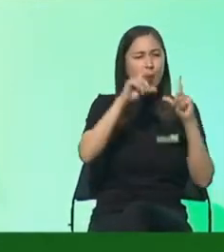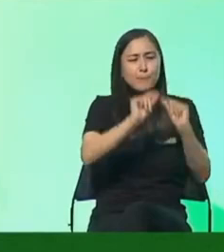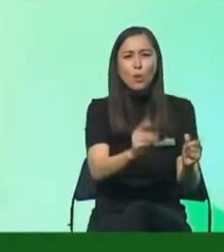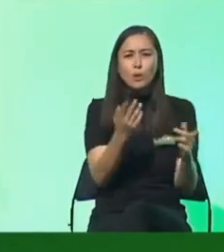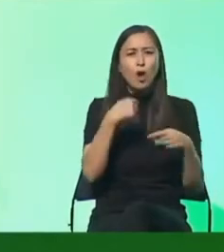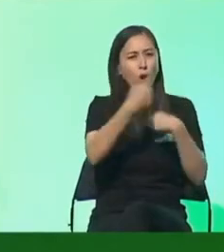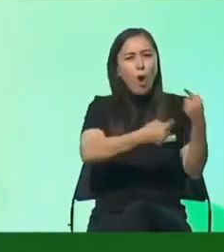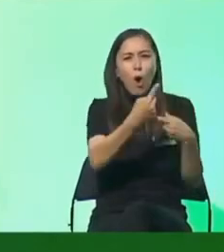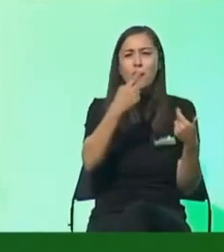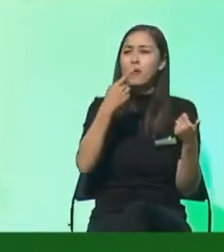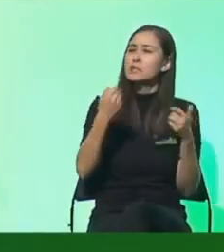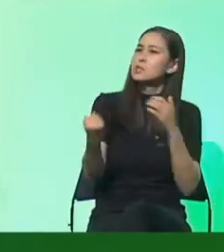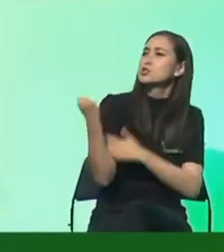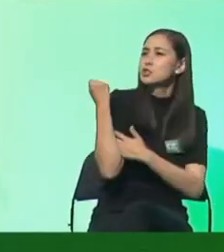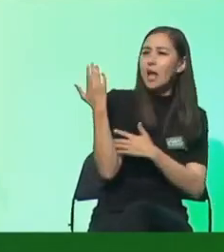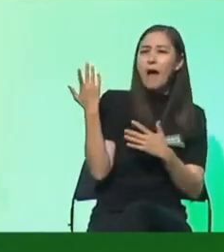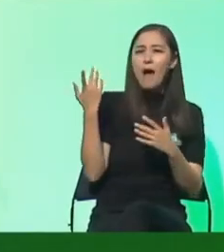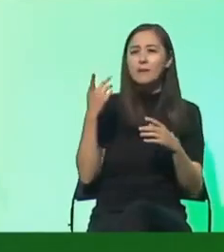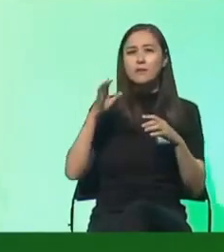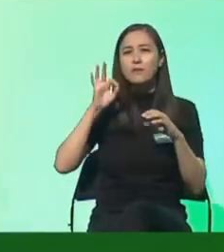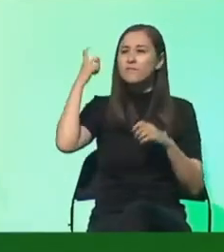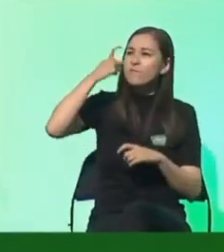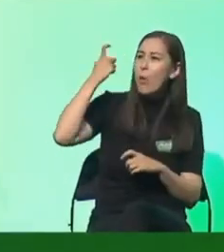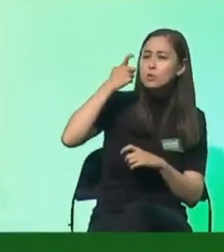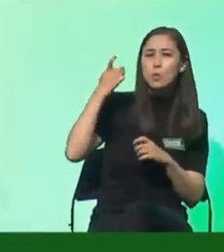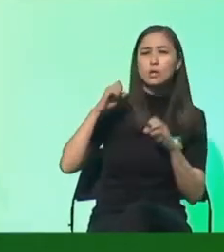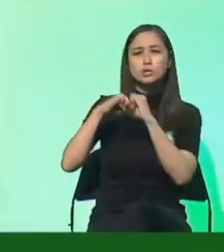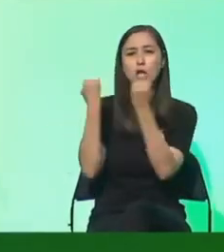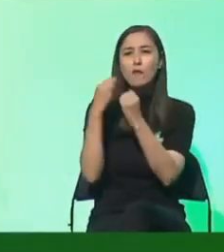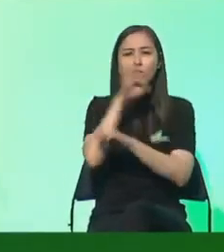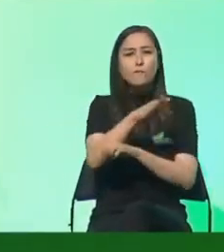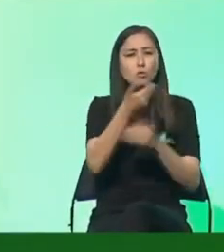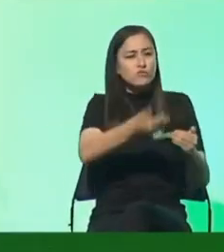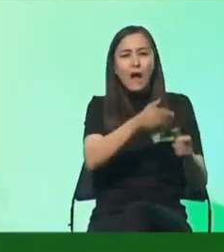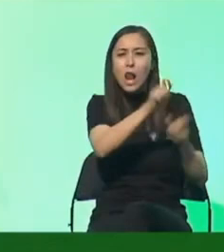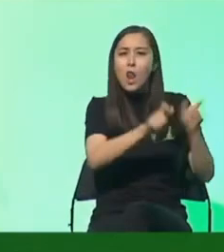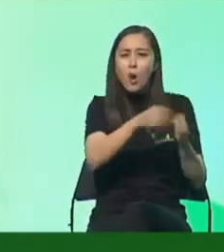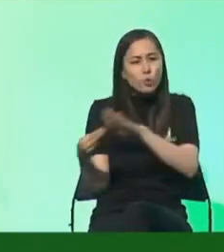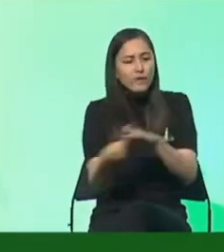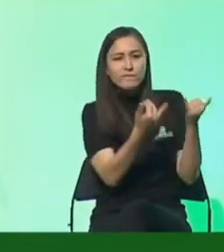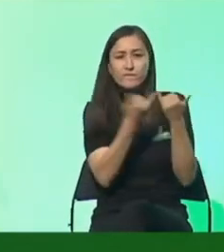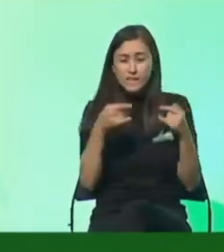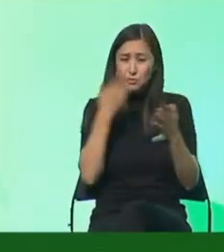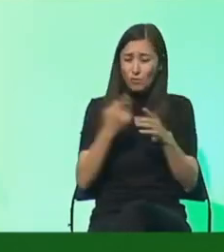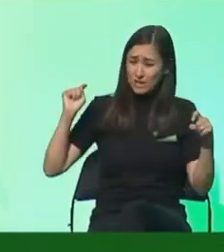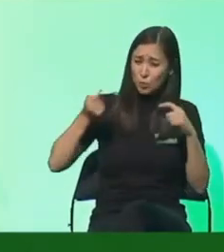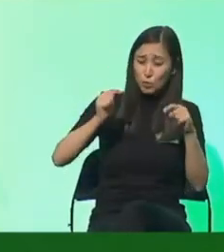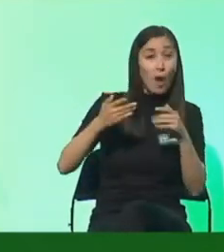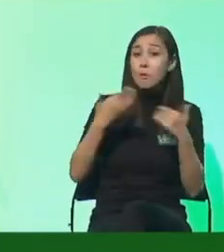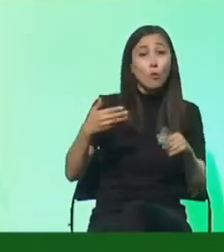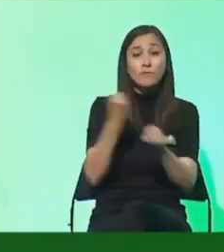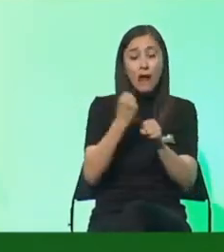was ist der Sinn eines starken und vorsorgenden Staates, der insbesondere für die Schwächsten da ist? Das sind die Diskussionen, die wir führen müssen, und